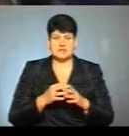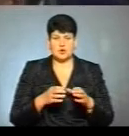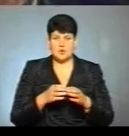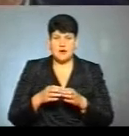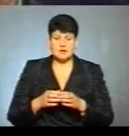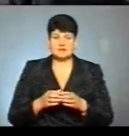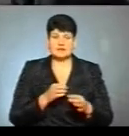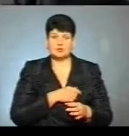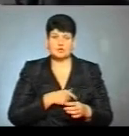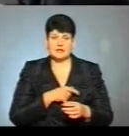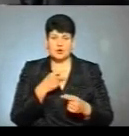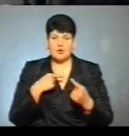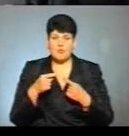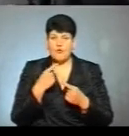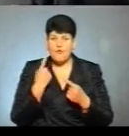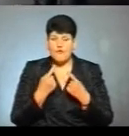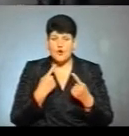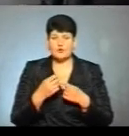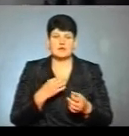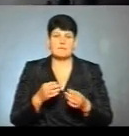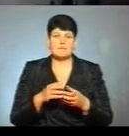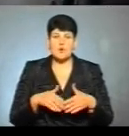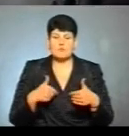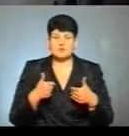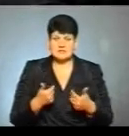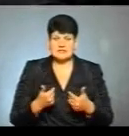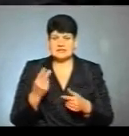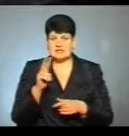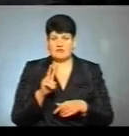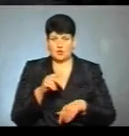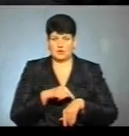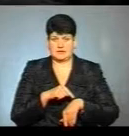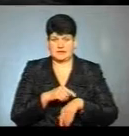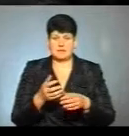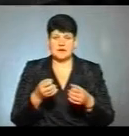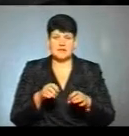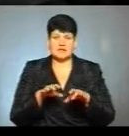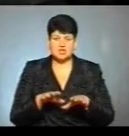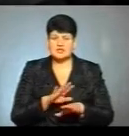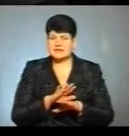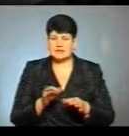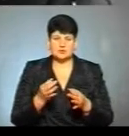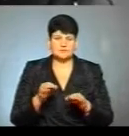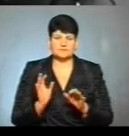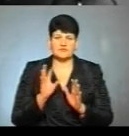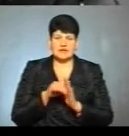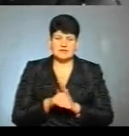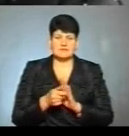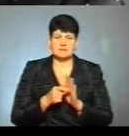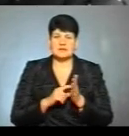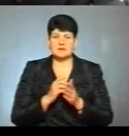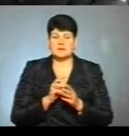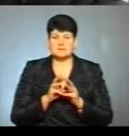Депутати обговорювали пропозицію до нового перспективного плану формування громад майже 2 години. Прийняли рішення не допустити внесення до Кабміну